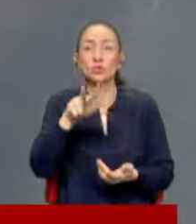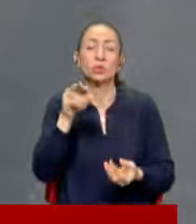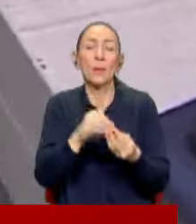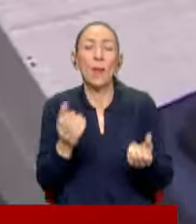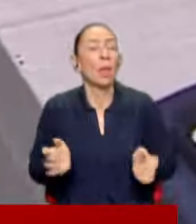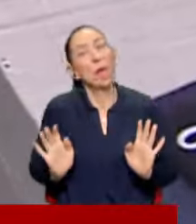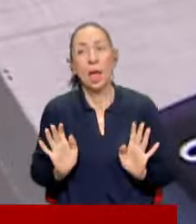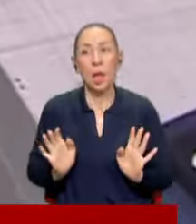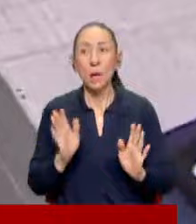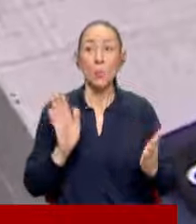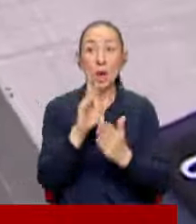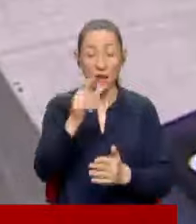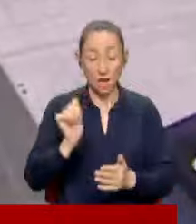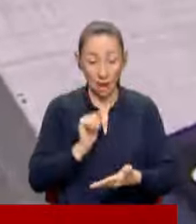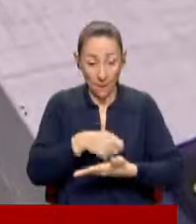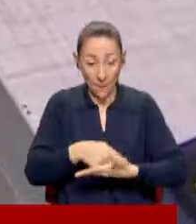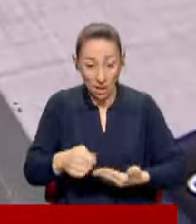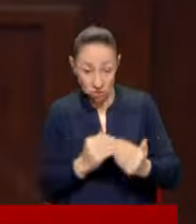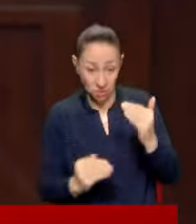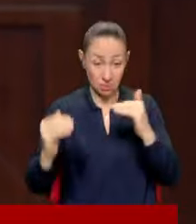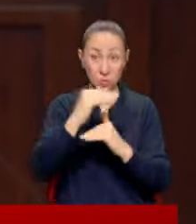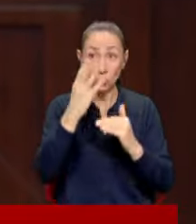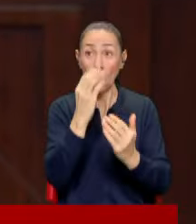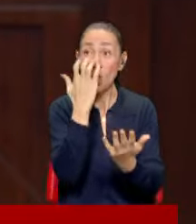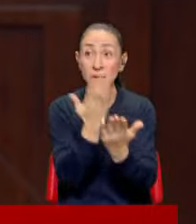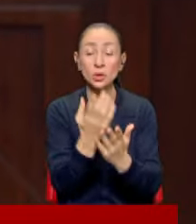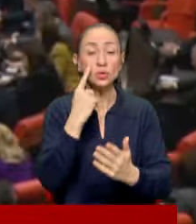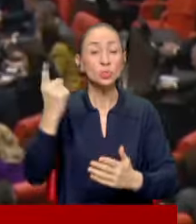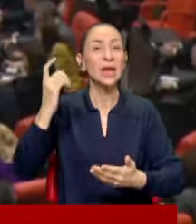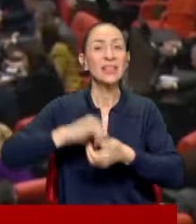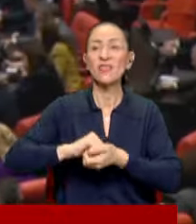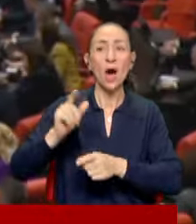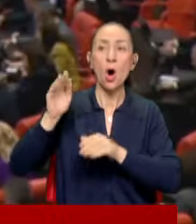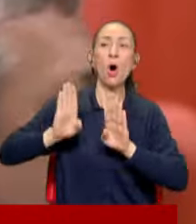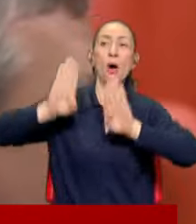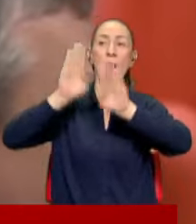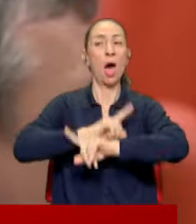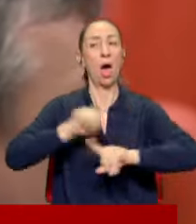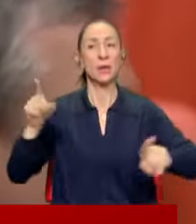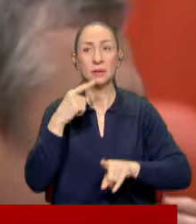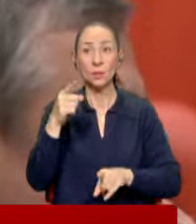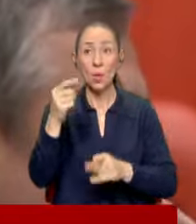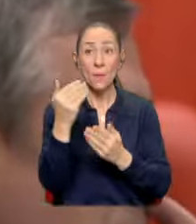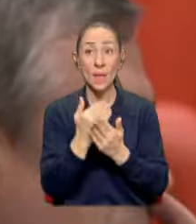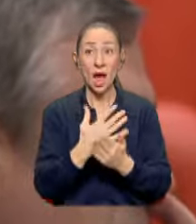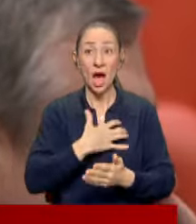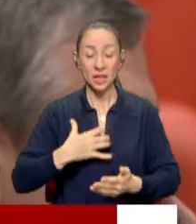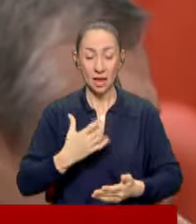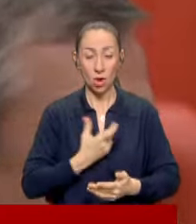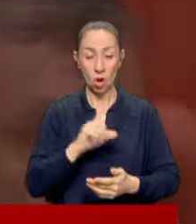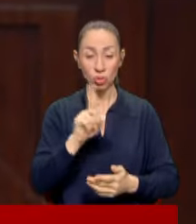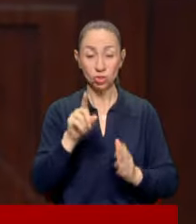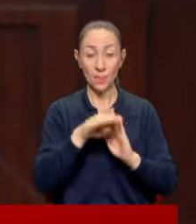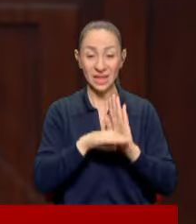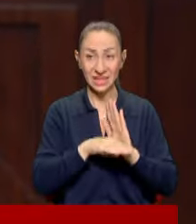zam alabildi. Muhalefetin asgari ücret düzeyine çıkarılsın önerisi de Cumhur İttifakı oylarıyla reddedildi. Bu madde anayasamızın 10.